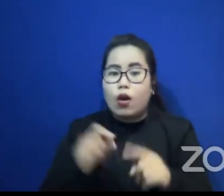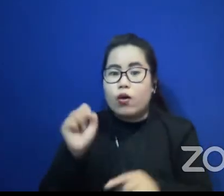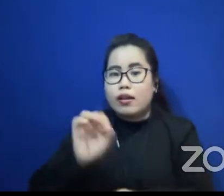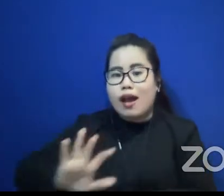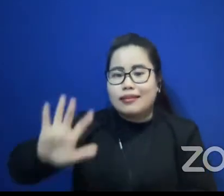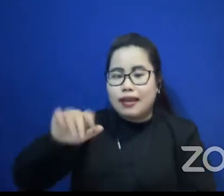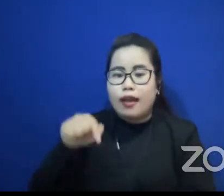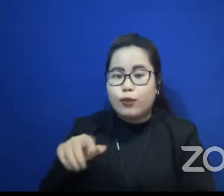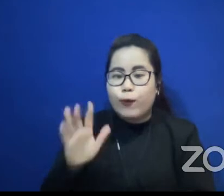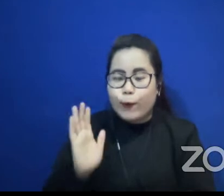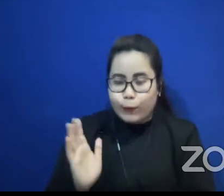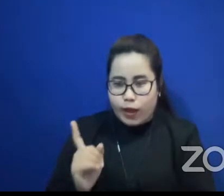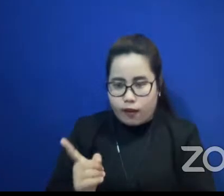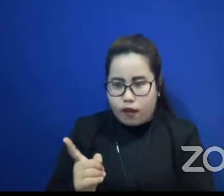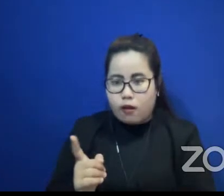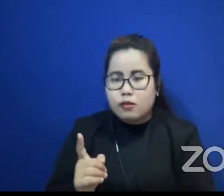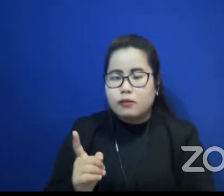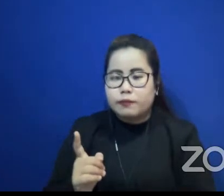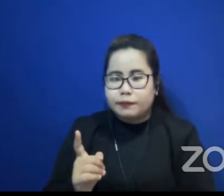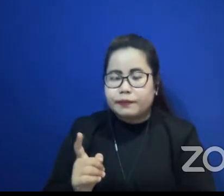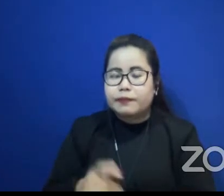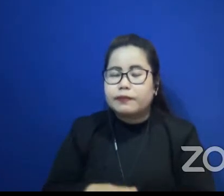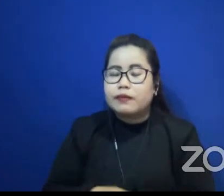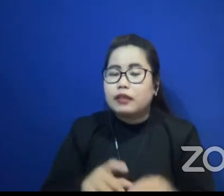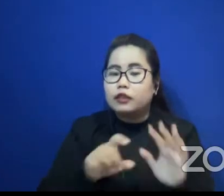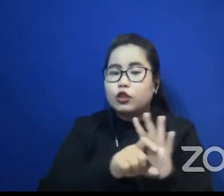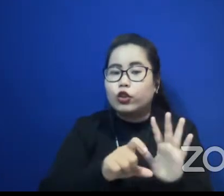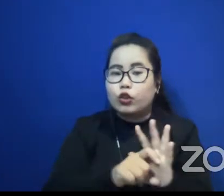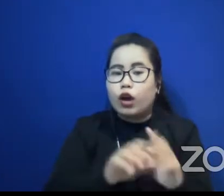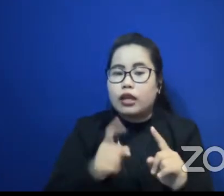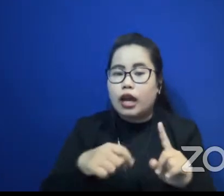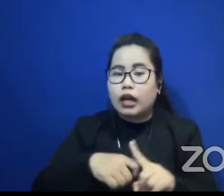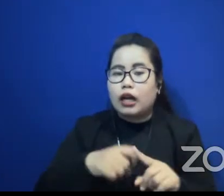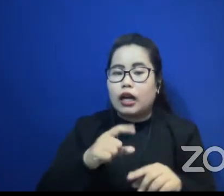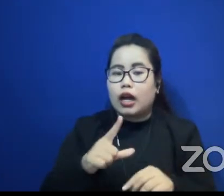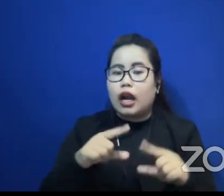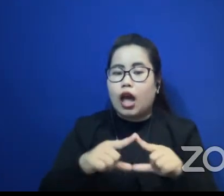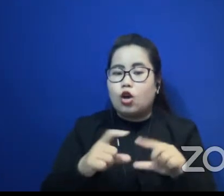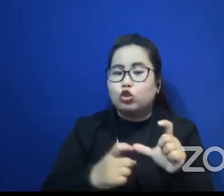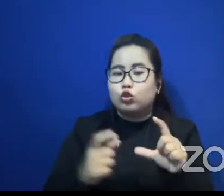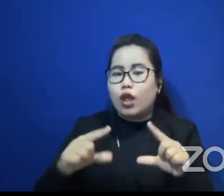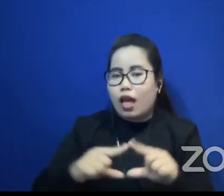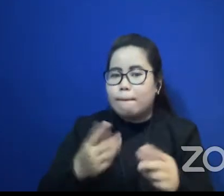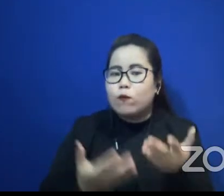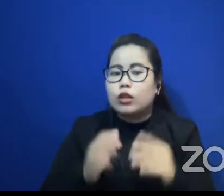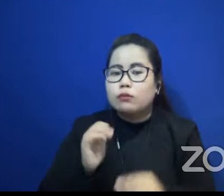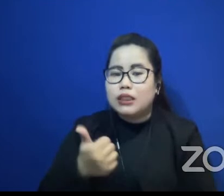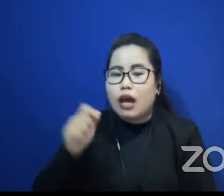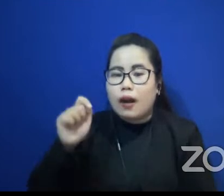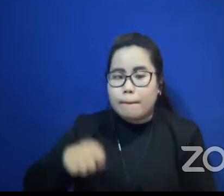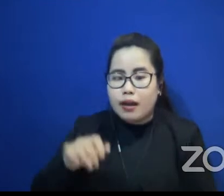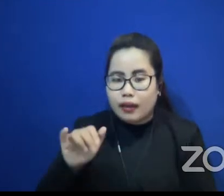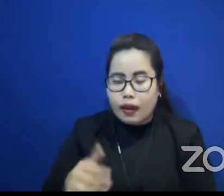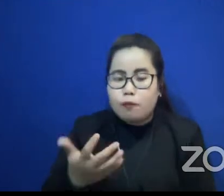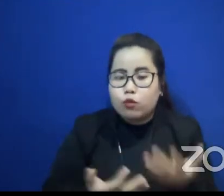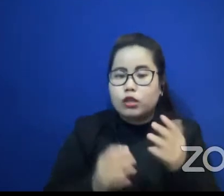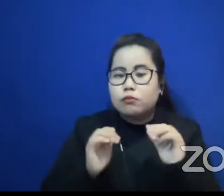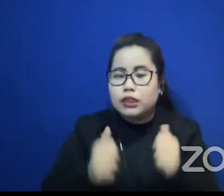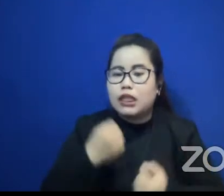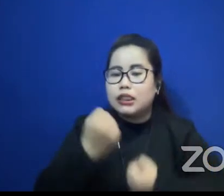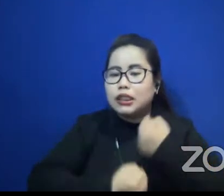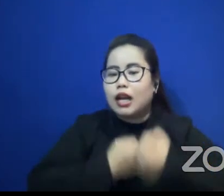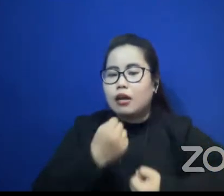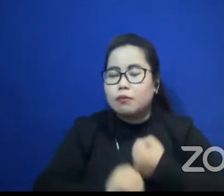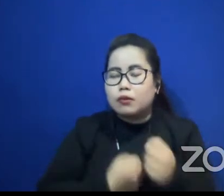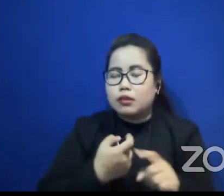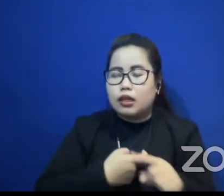sendiri tuh udah ada tuh brocon contoh klausula-klausula yang memang memang bisa dipakai yang bisa bisa diterapkan